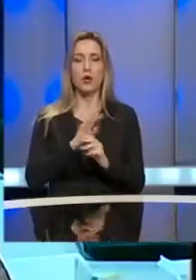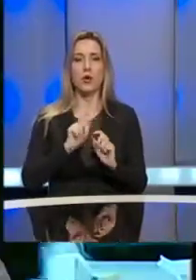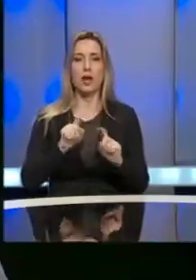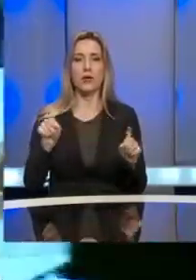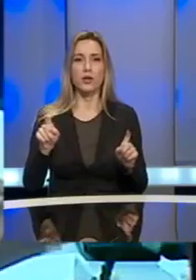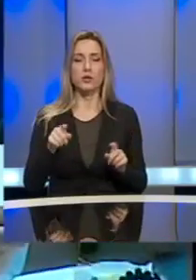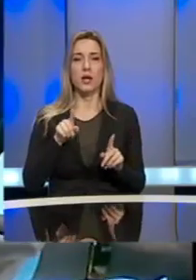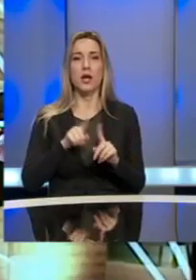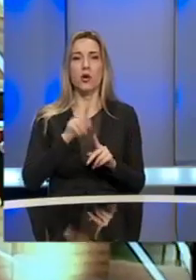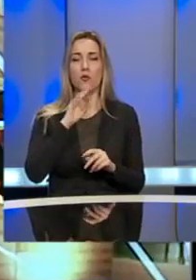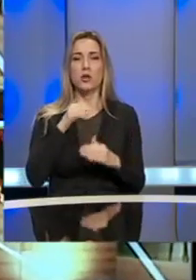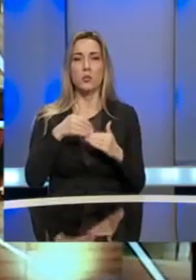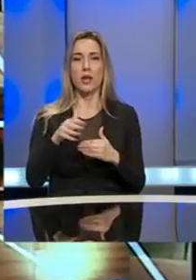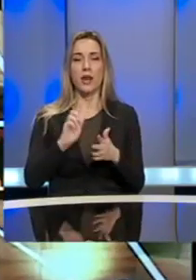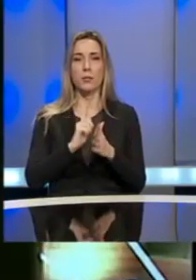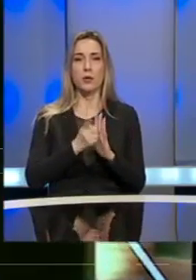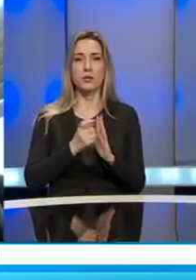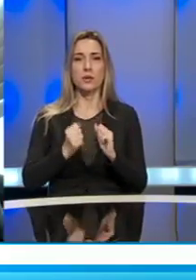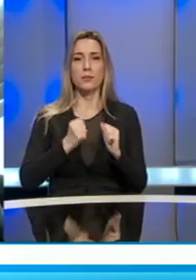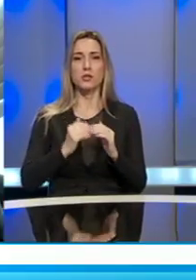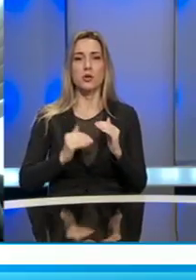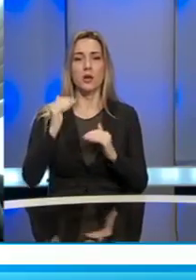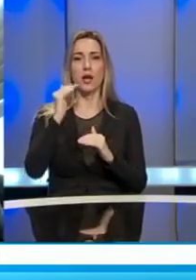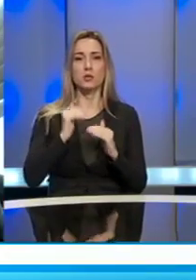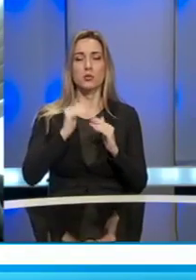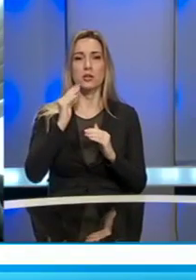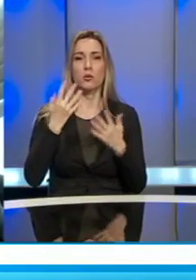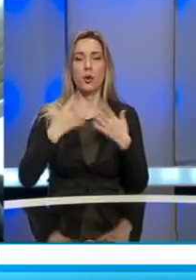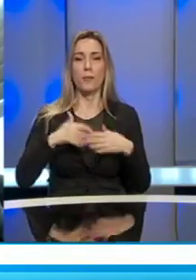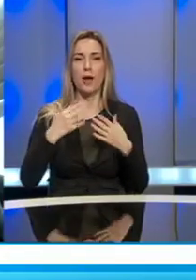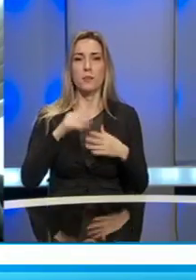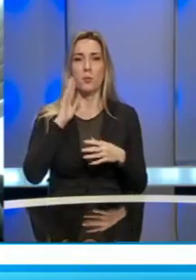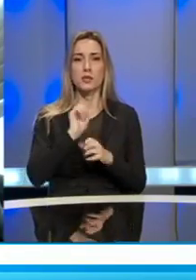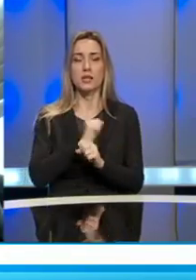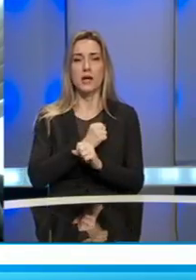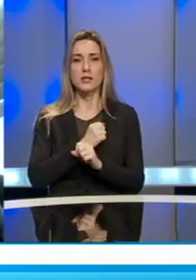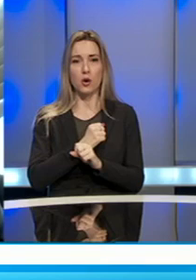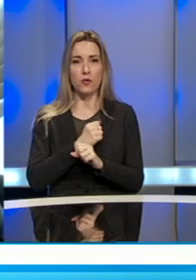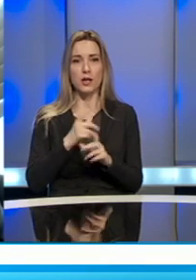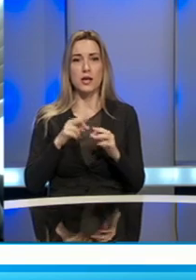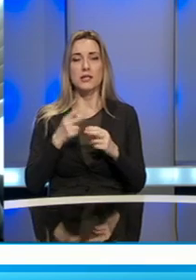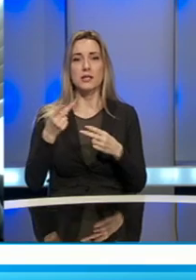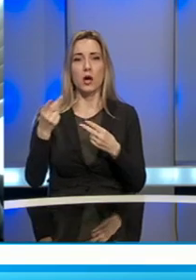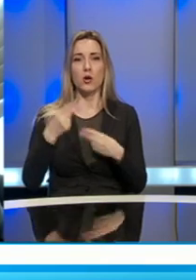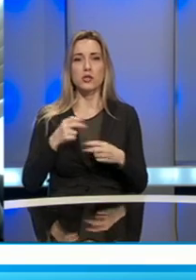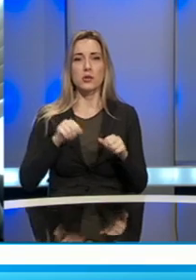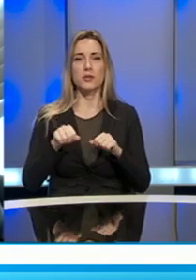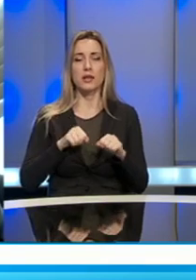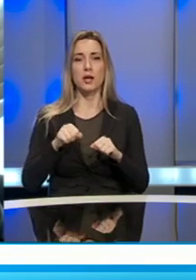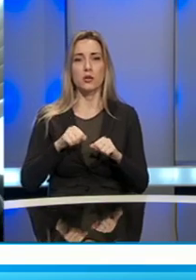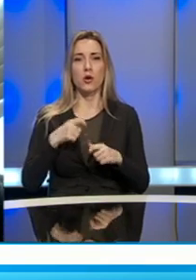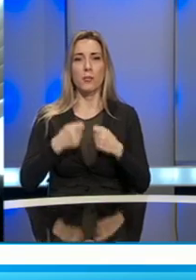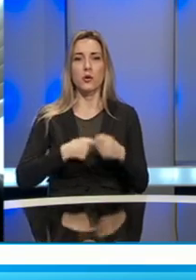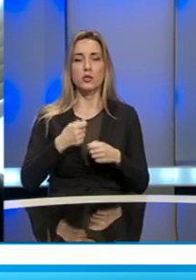na isti. Govorit ćemo u narednim minutama o brzo rastućim kompanijama u Bosni i Hercegovini sa gostom, direktorom